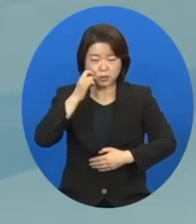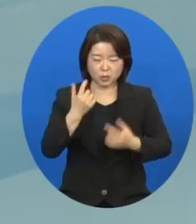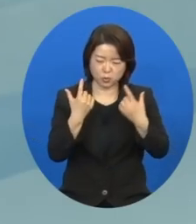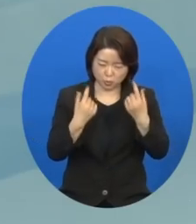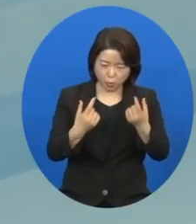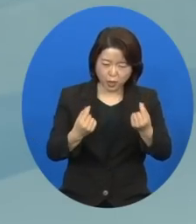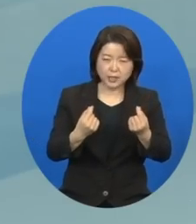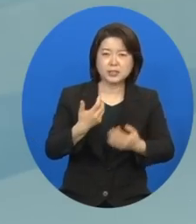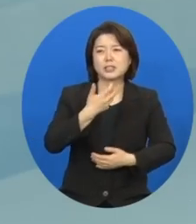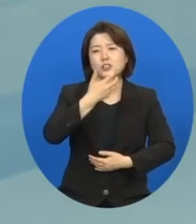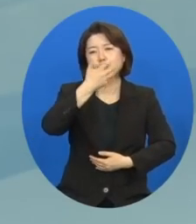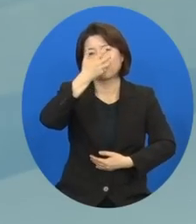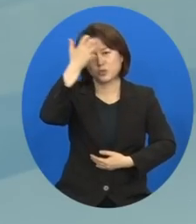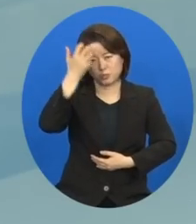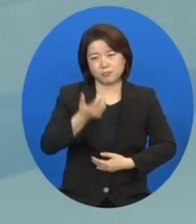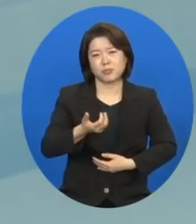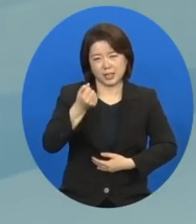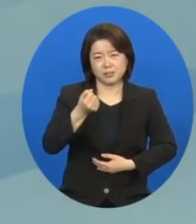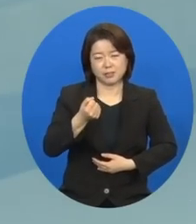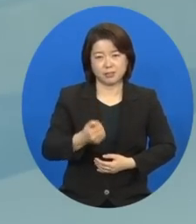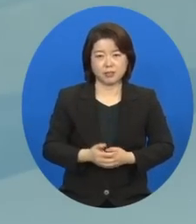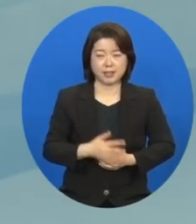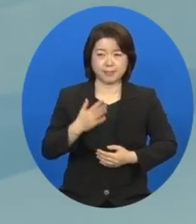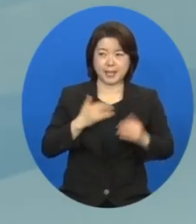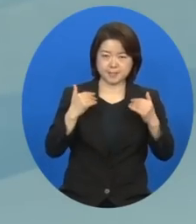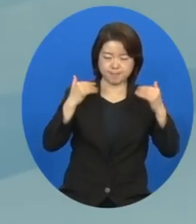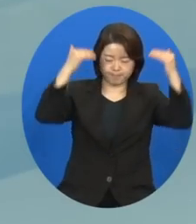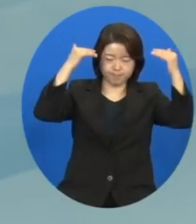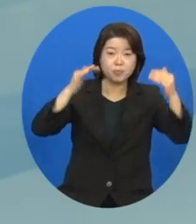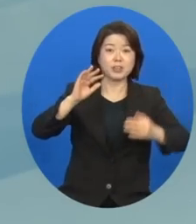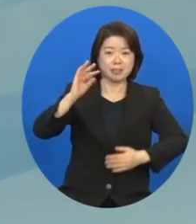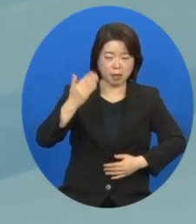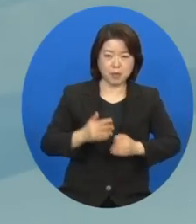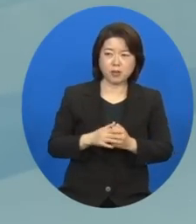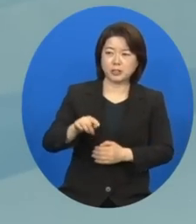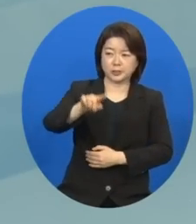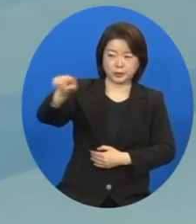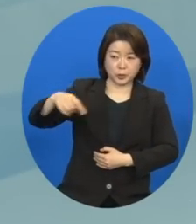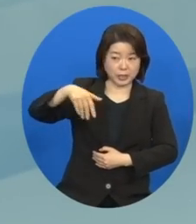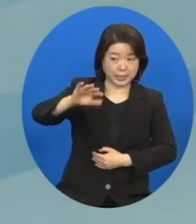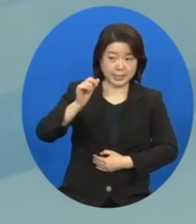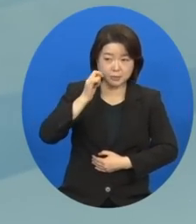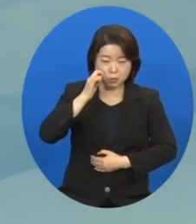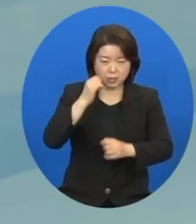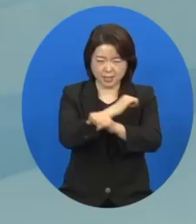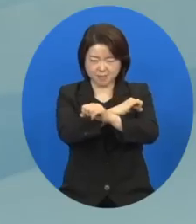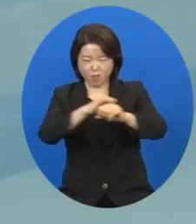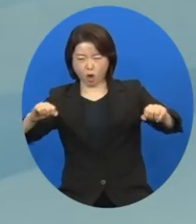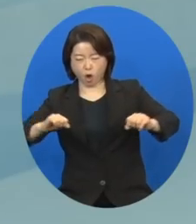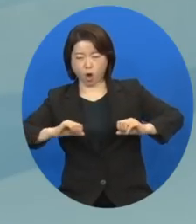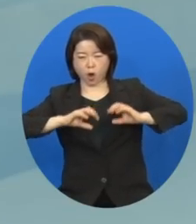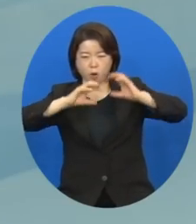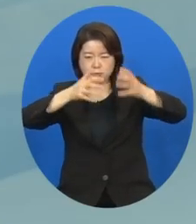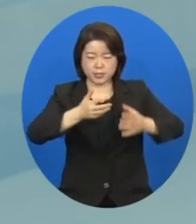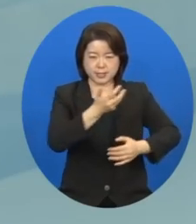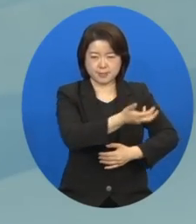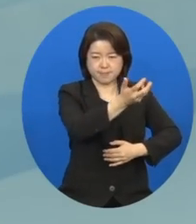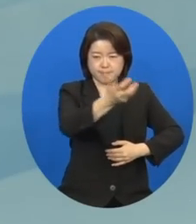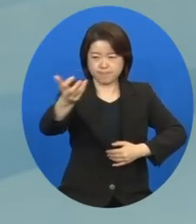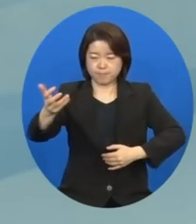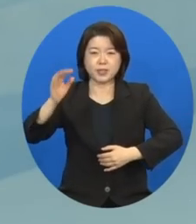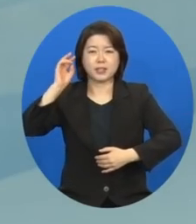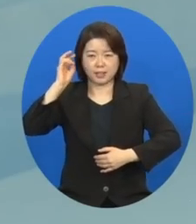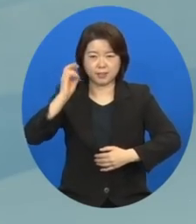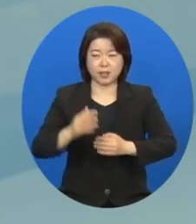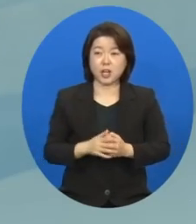동일한 꿈을 꿉니다. 나는 커서 어른이 되면 너희들이 가보지 못한 넓은 세계를 여행할 거야.